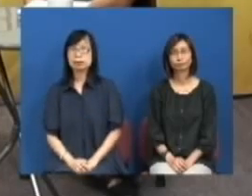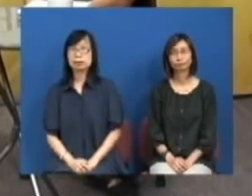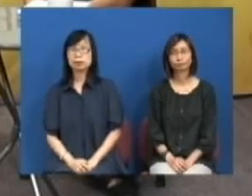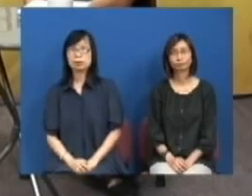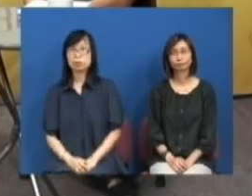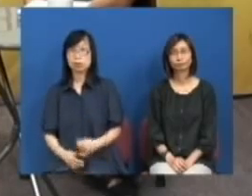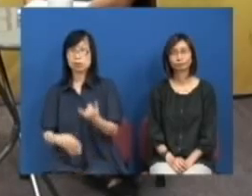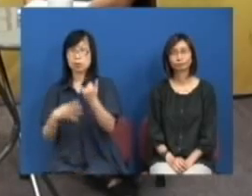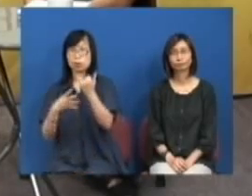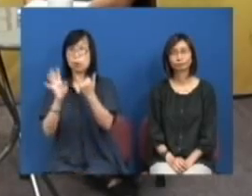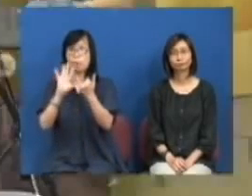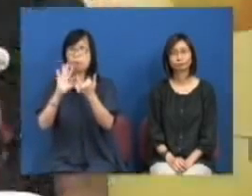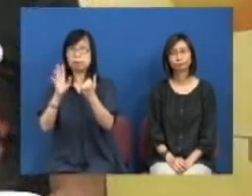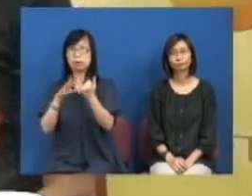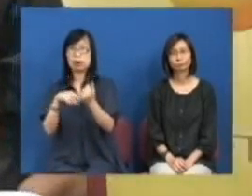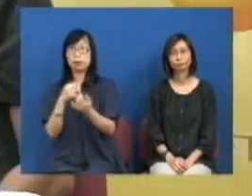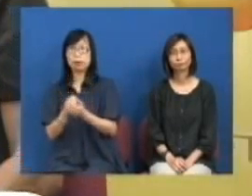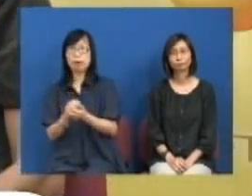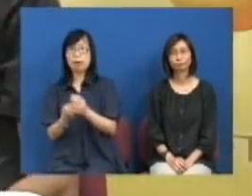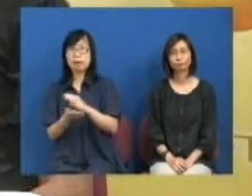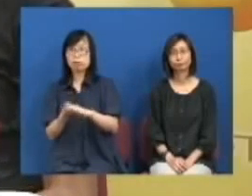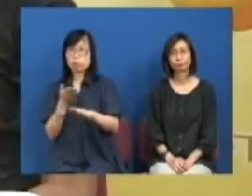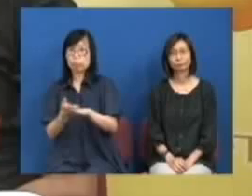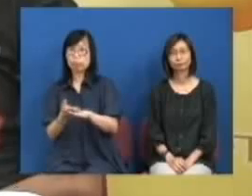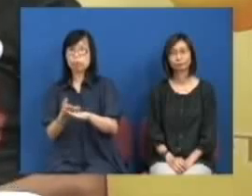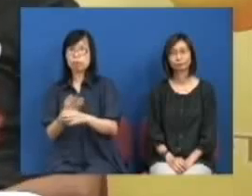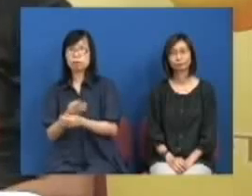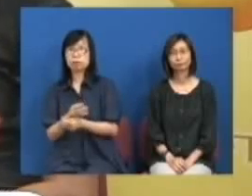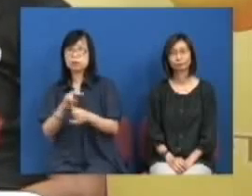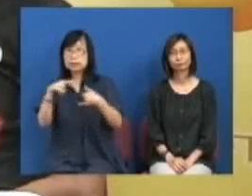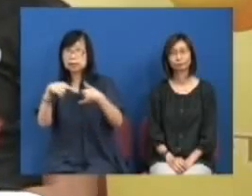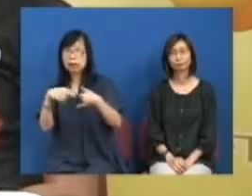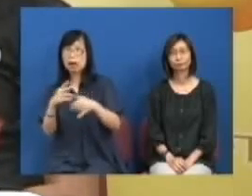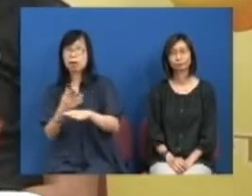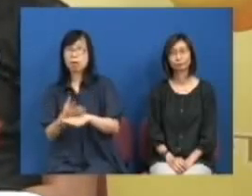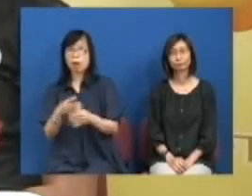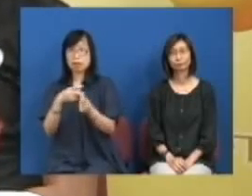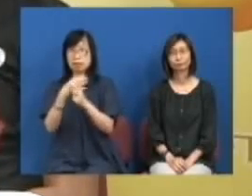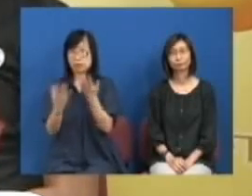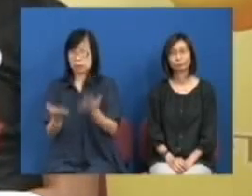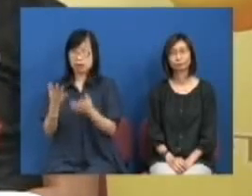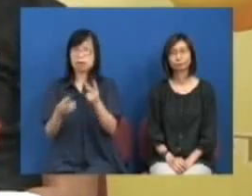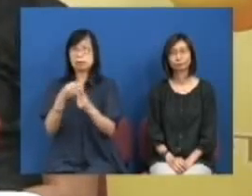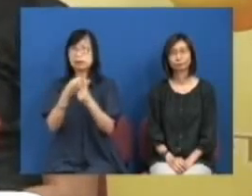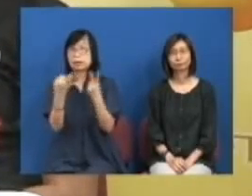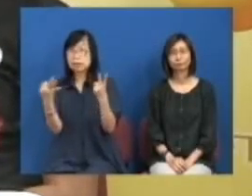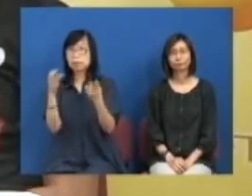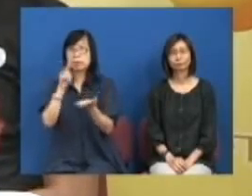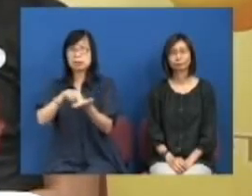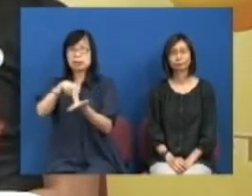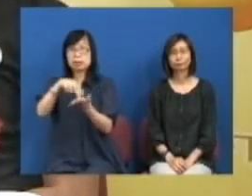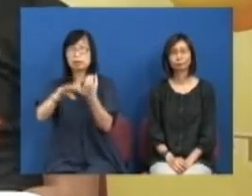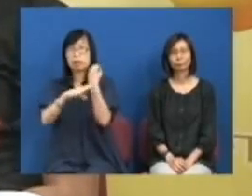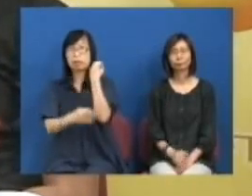如果六四唔平反嘅話，或者六四冇徹查追究嘅話，即係廿三條呢個立法就包面